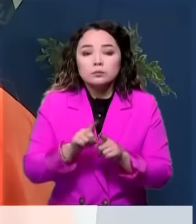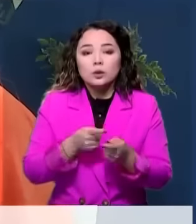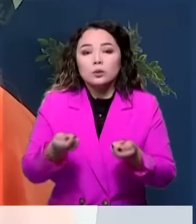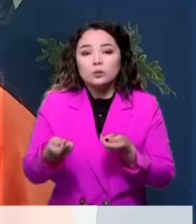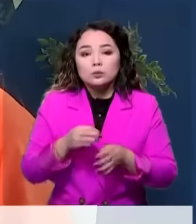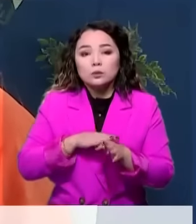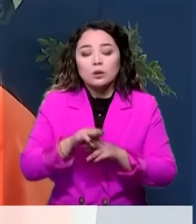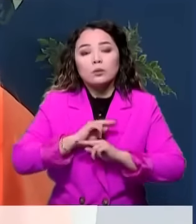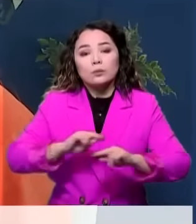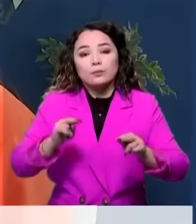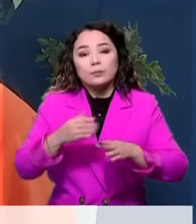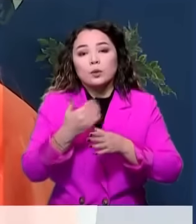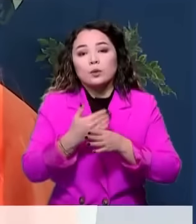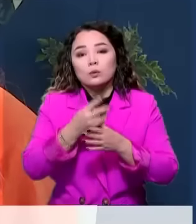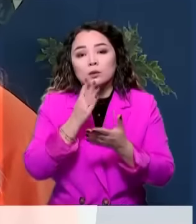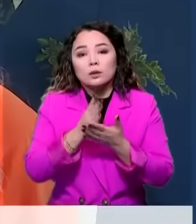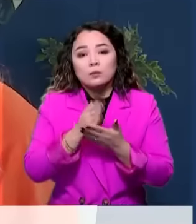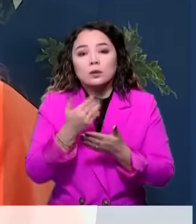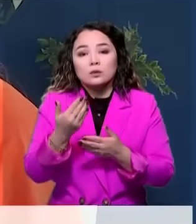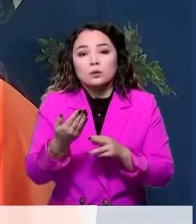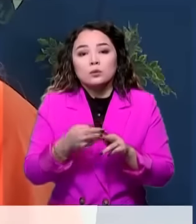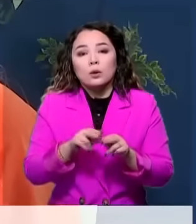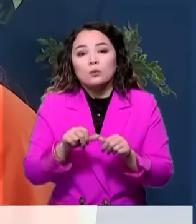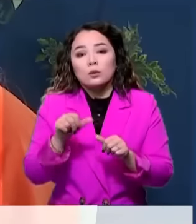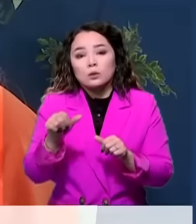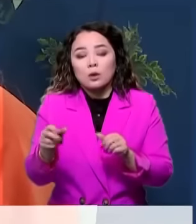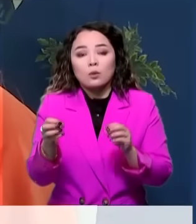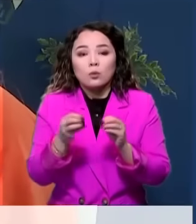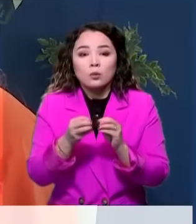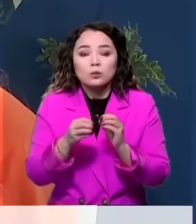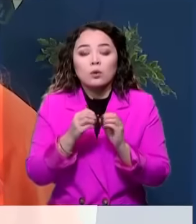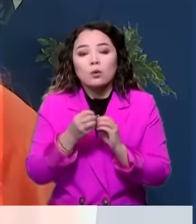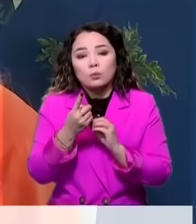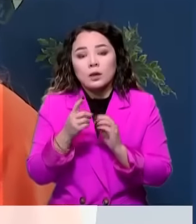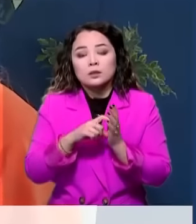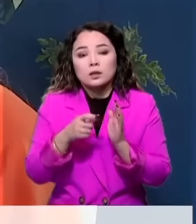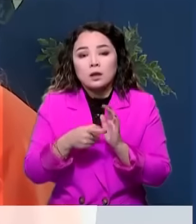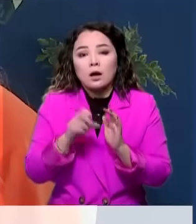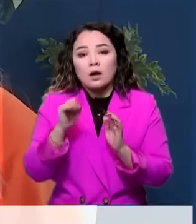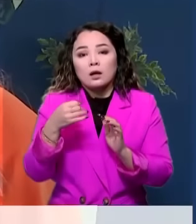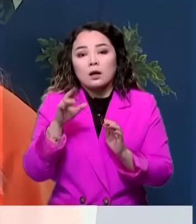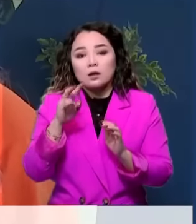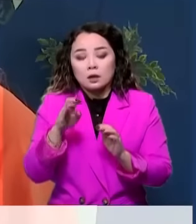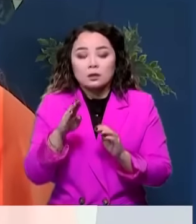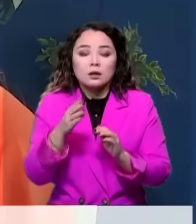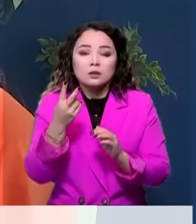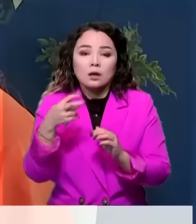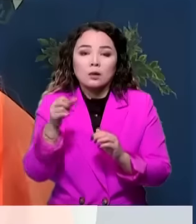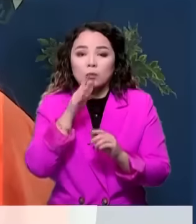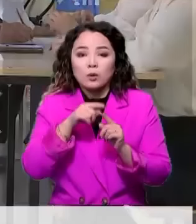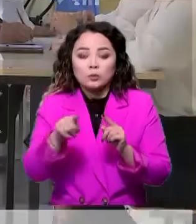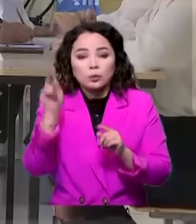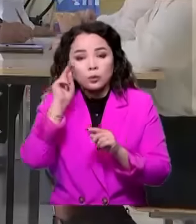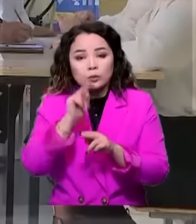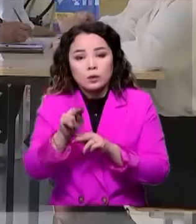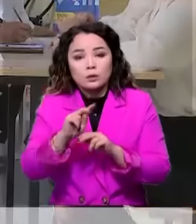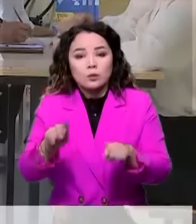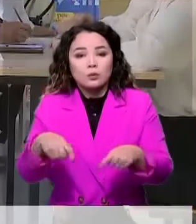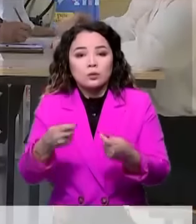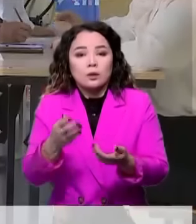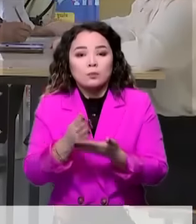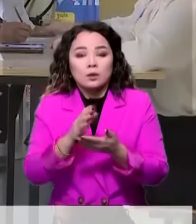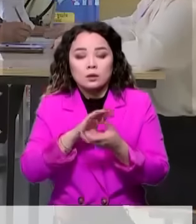болды, сол кісілер көмектесті. Және одан бөлек 10-шы және 11-ші сыныпта Айқынат мектебіне 2 апталық оқуға мүмкіндік берді. Пәндік